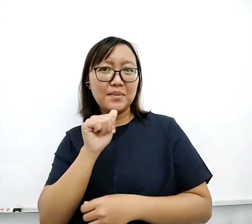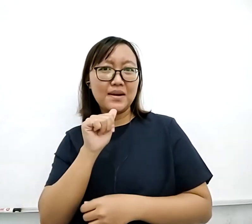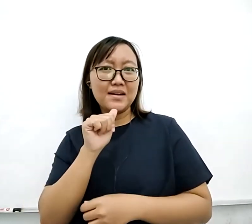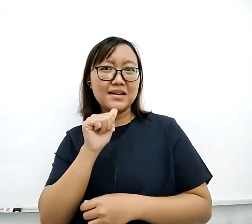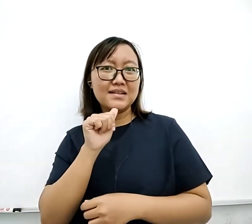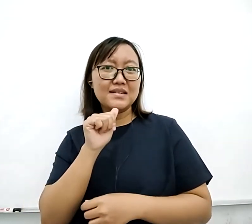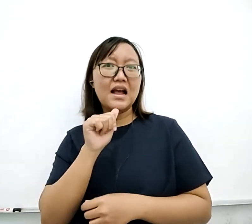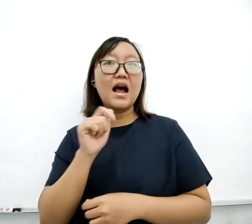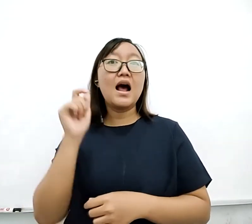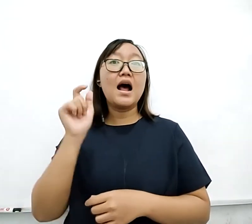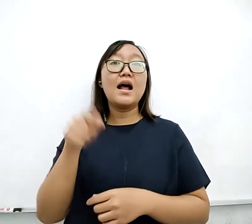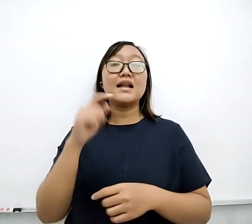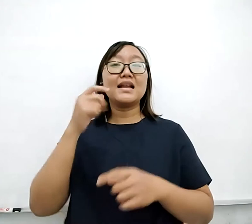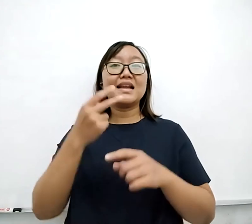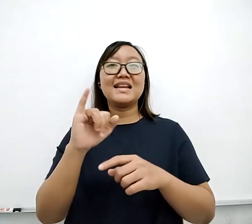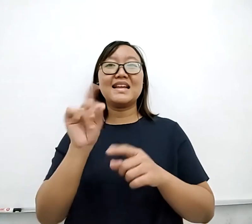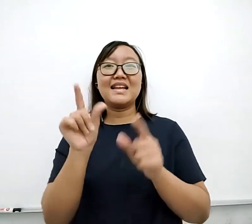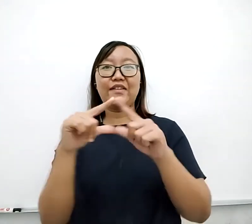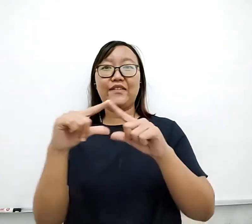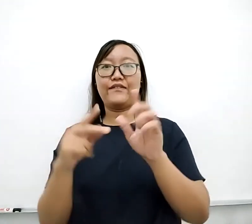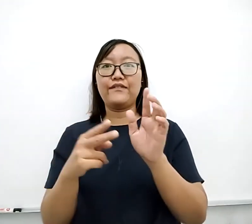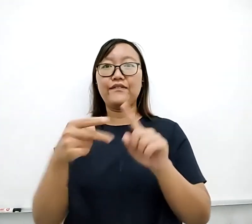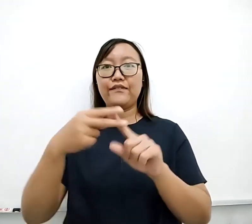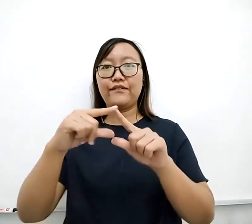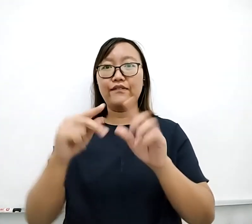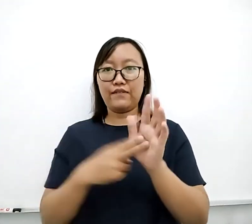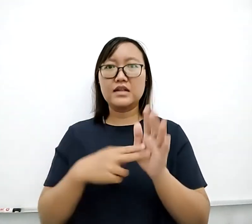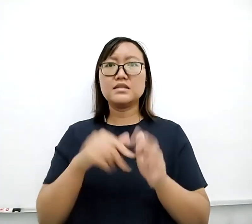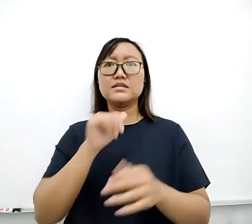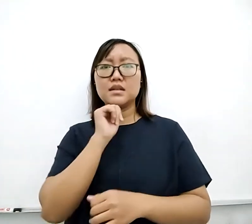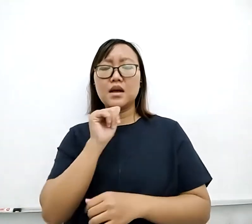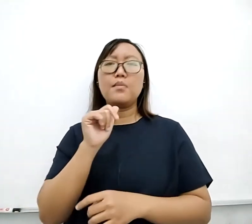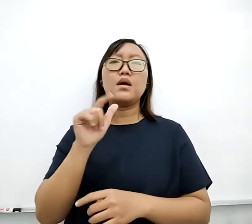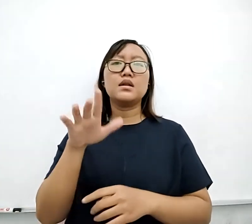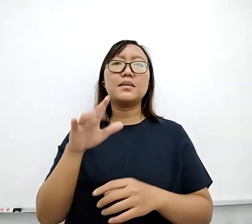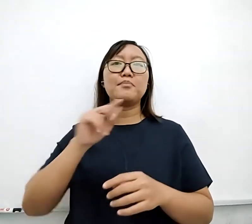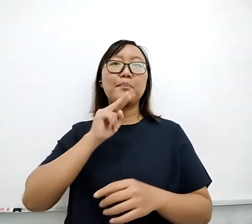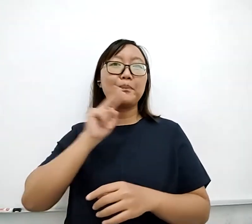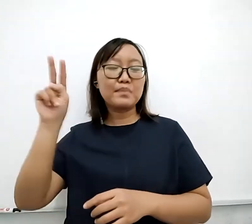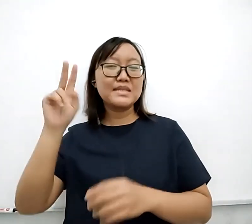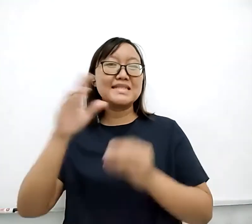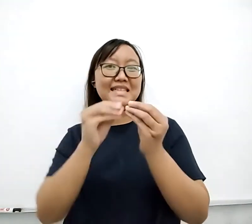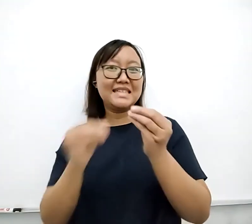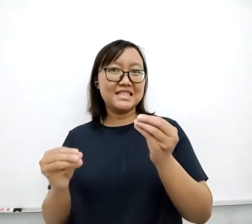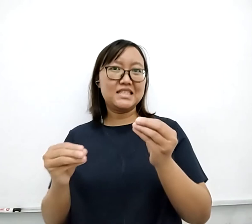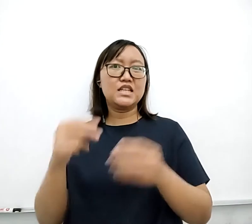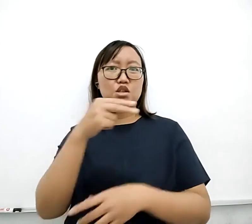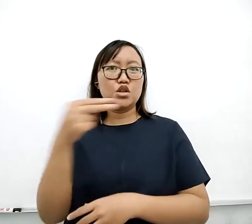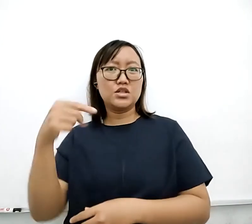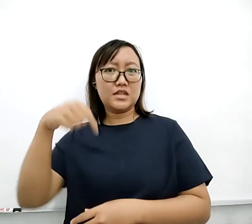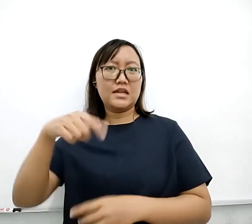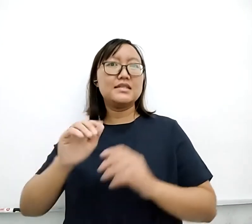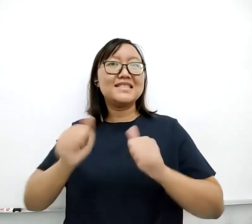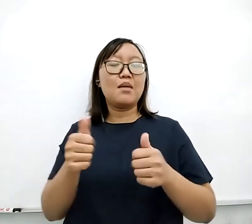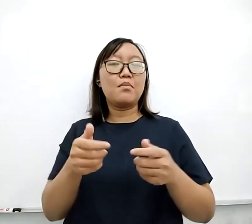ruang kemudi ada Kang Irfan Amali direktur eksekutif jenerationdiy Indonesia sebagai moderator hari ini yang sudah siap memandu